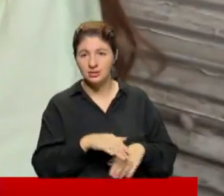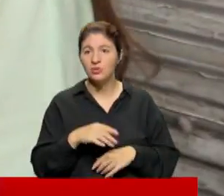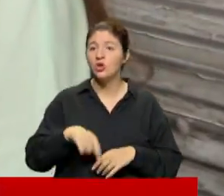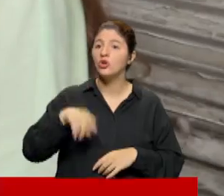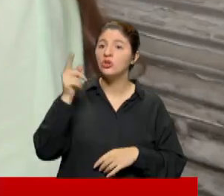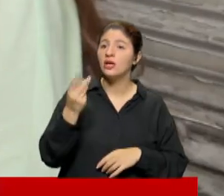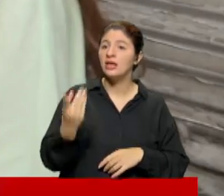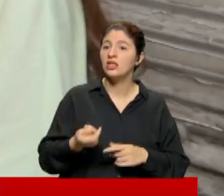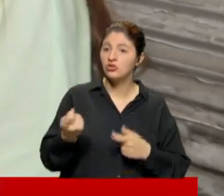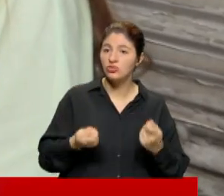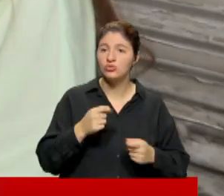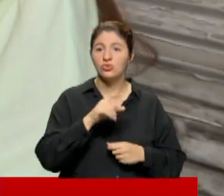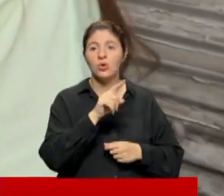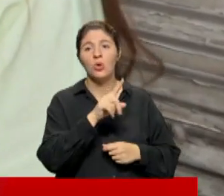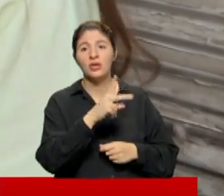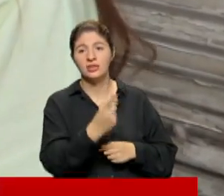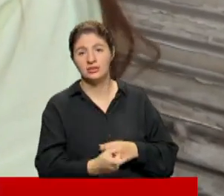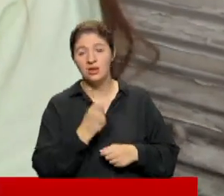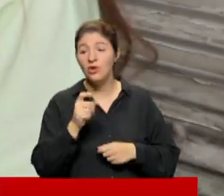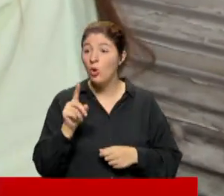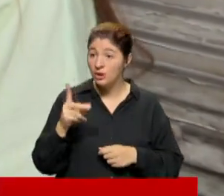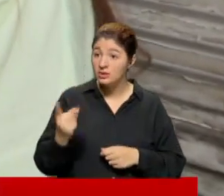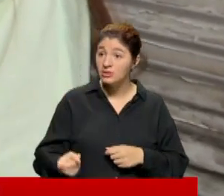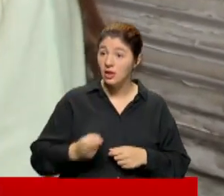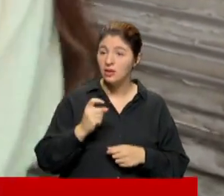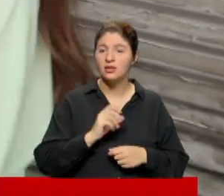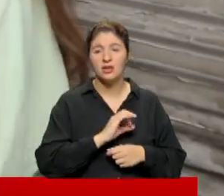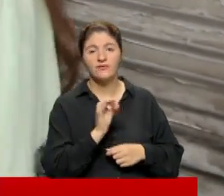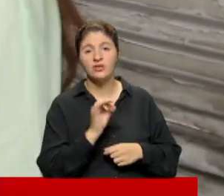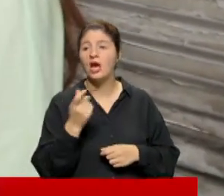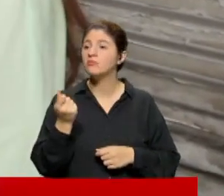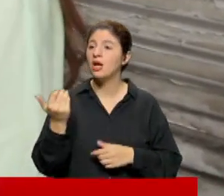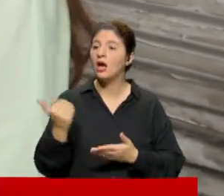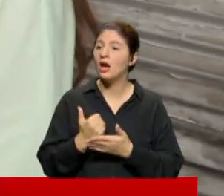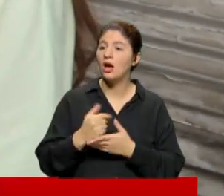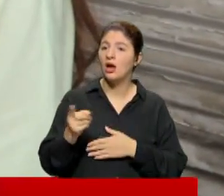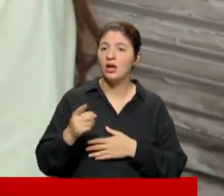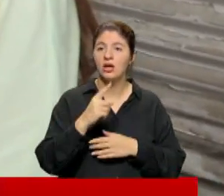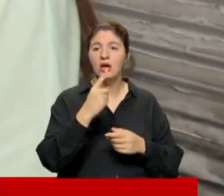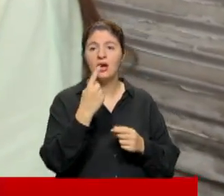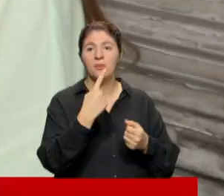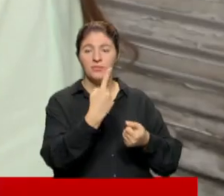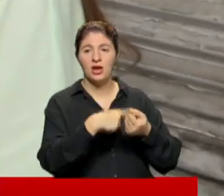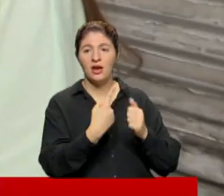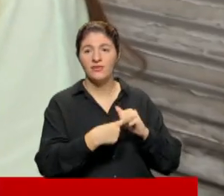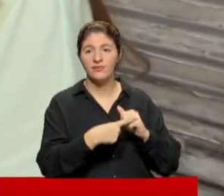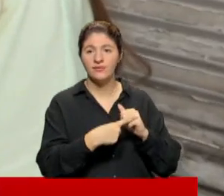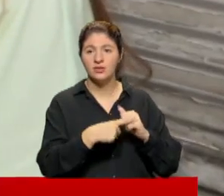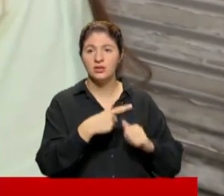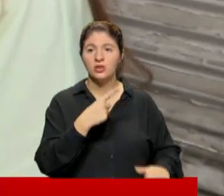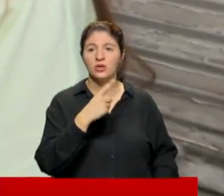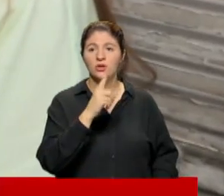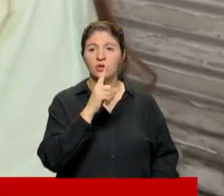günde kaç saat çalışıyorsunuz 12 saat 12 saat Evet kaç para kazanıyorsunuz haftar 100.2